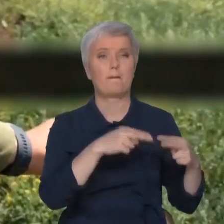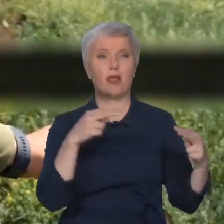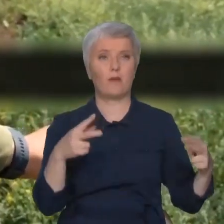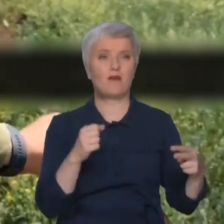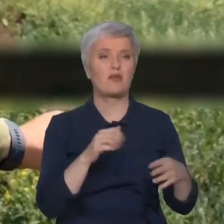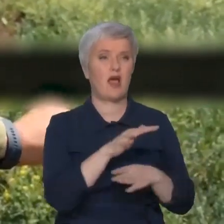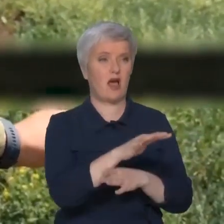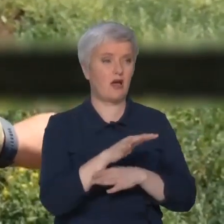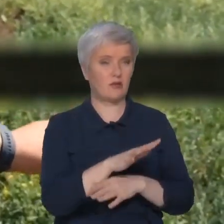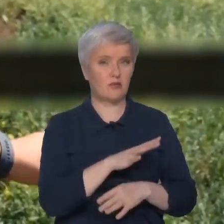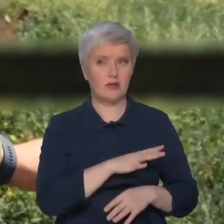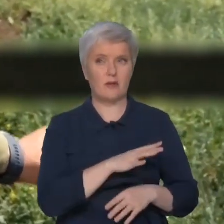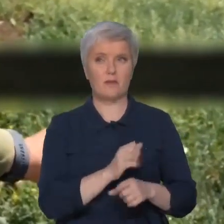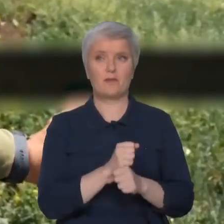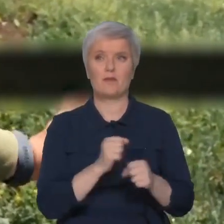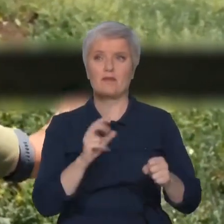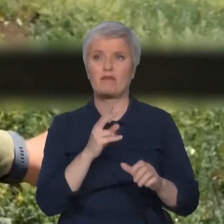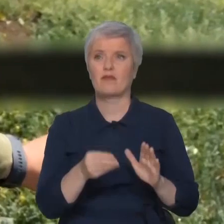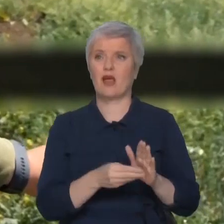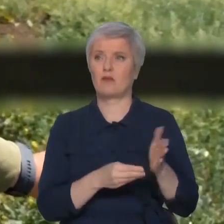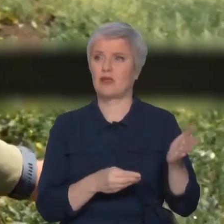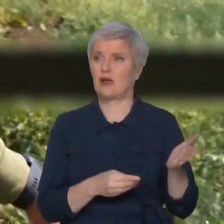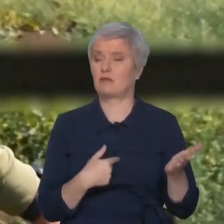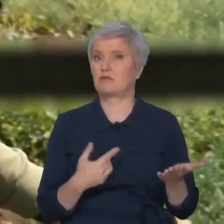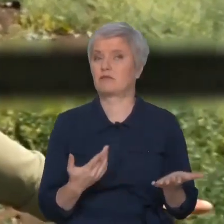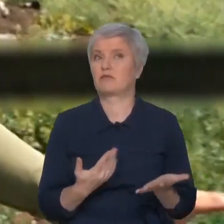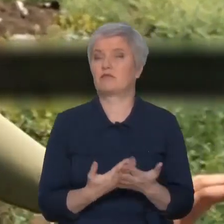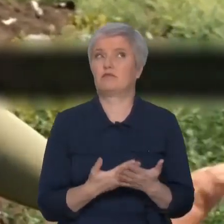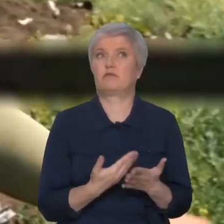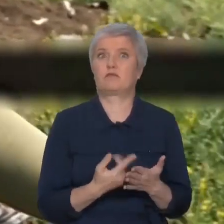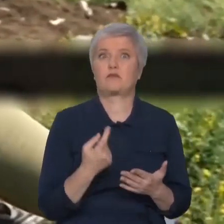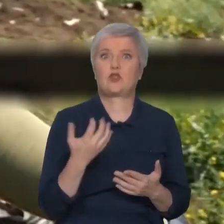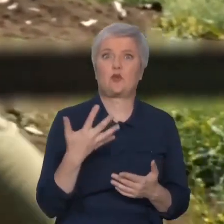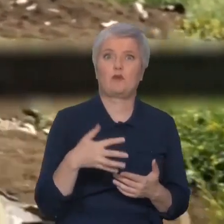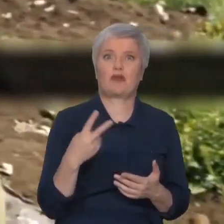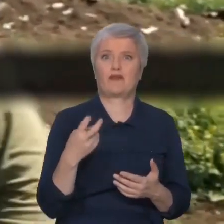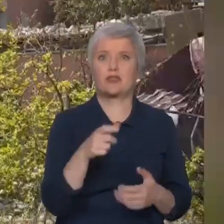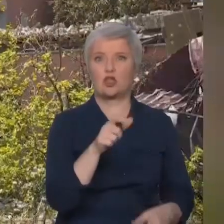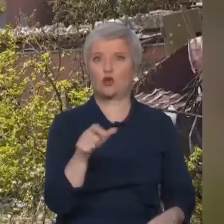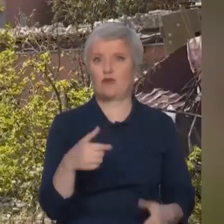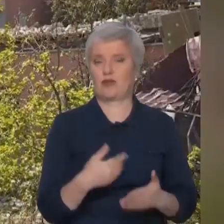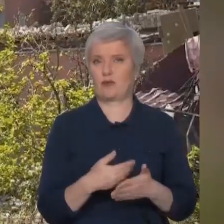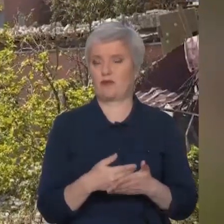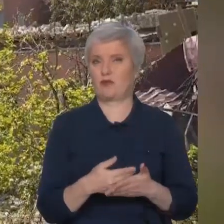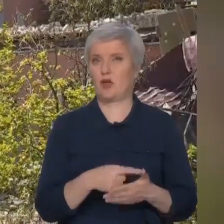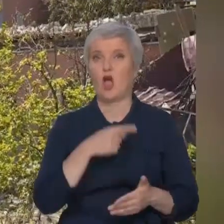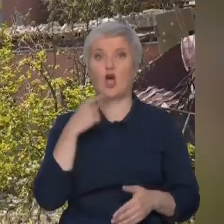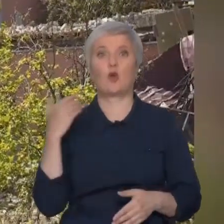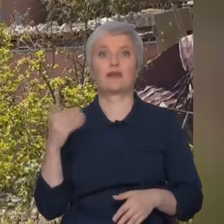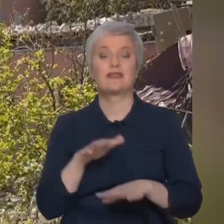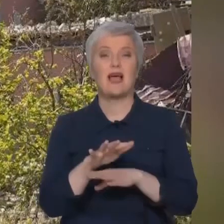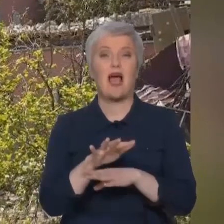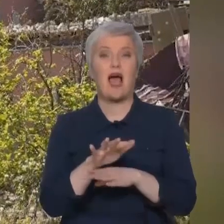розбито артилерію і підірвалось на мінах, там, я не знаю, порядка 150-200 чоловік, напевно. Російська армія